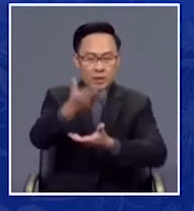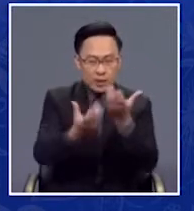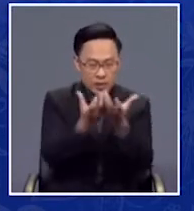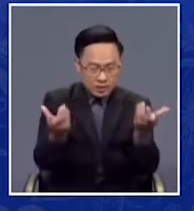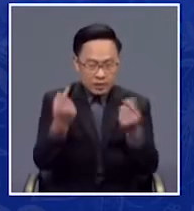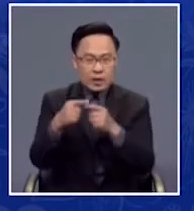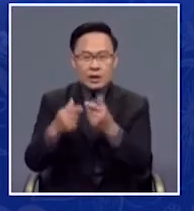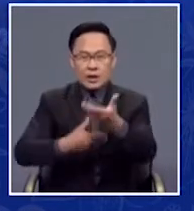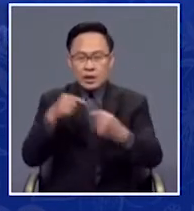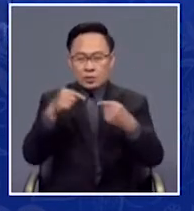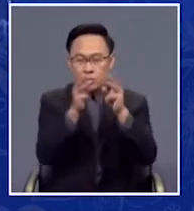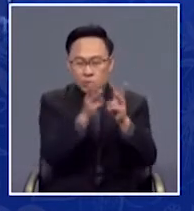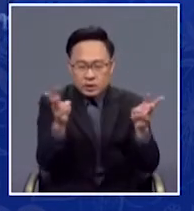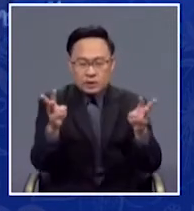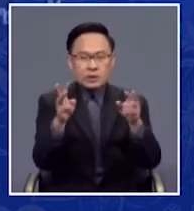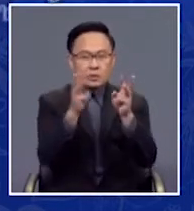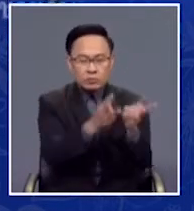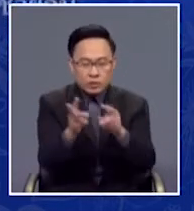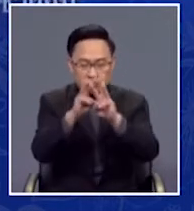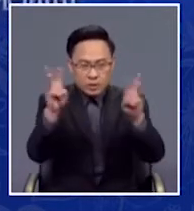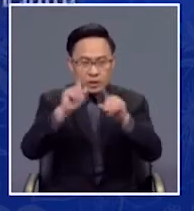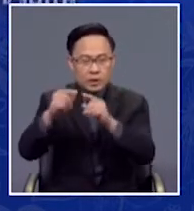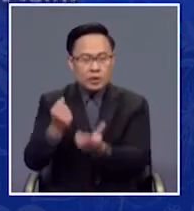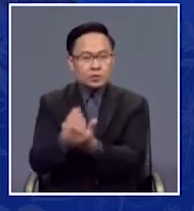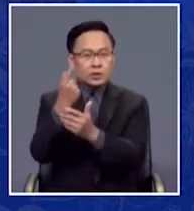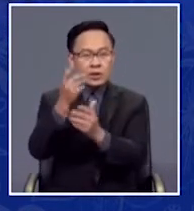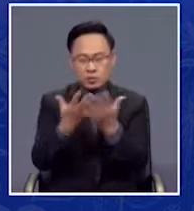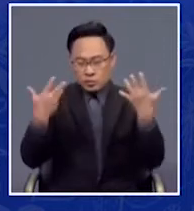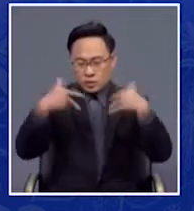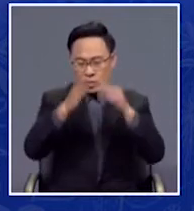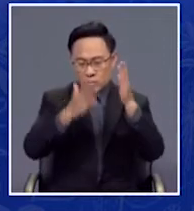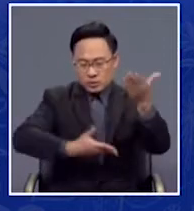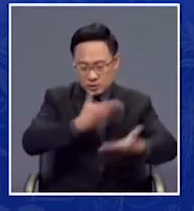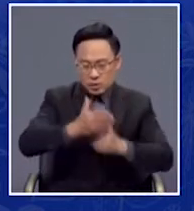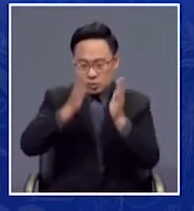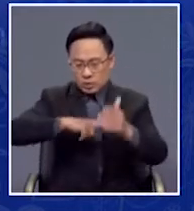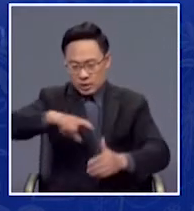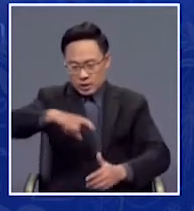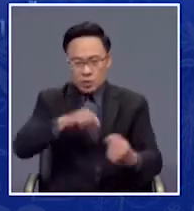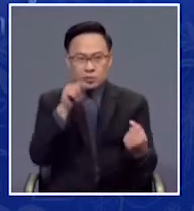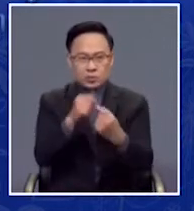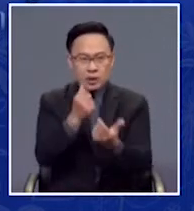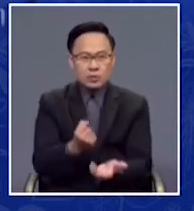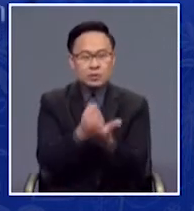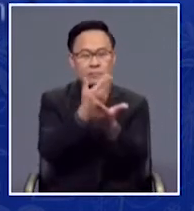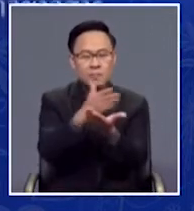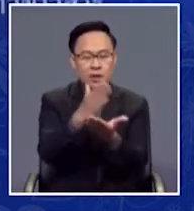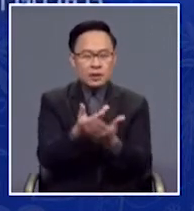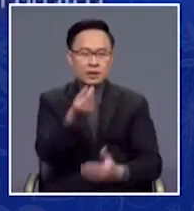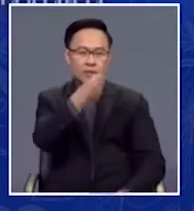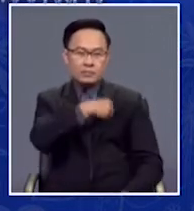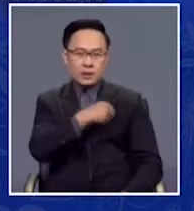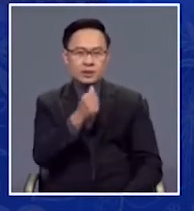จัดจำหน่ายผ่านช่องทางอย่างสร้างสรรค์เชื่อมคนซื้อถึงคนขายเข้าหากันแล้วแบ่งปันผลกำไร